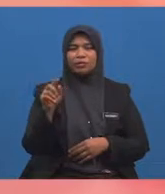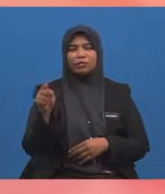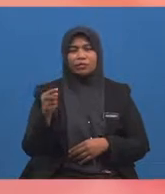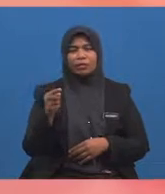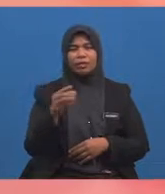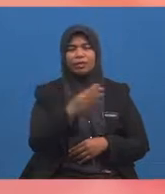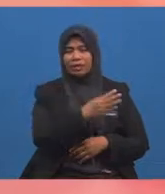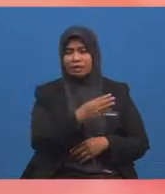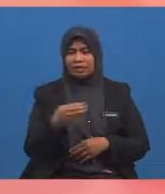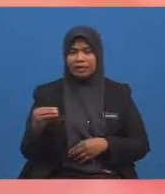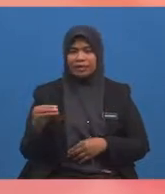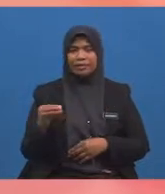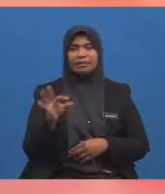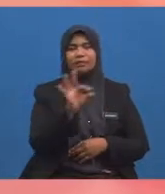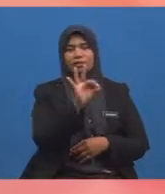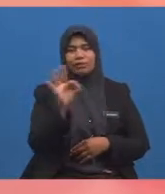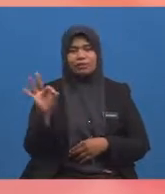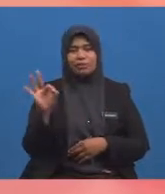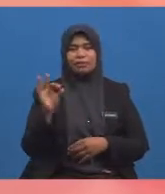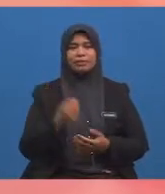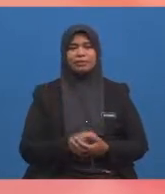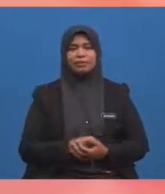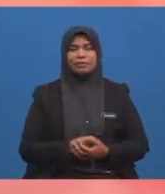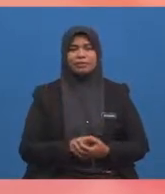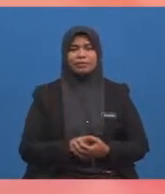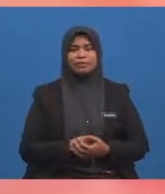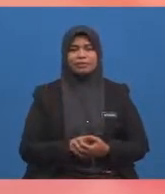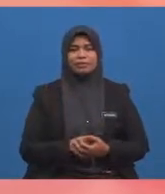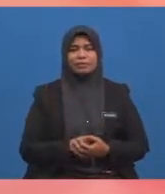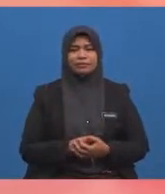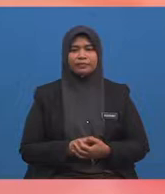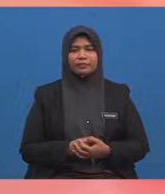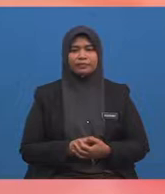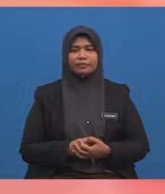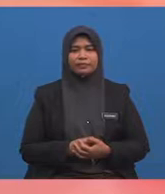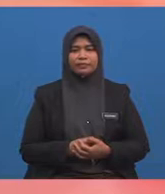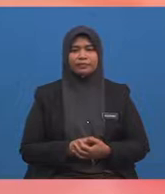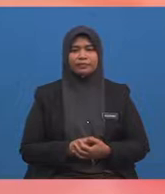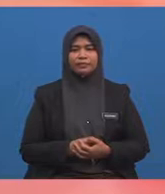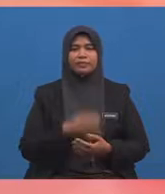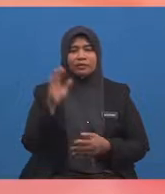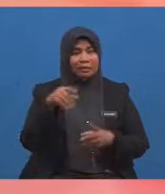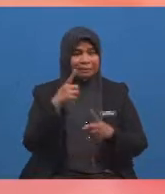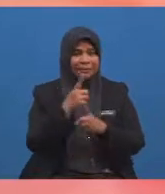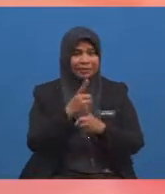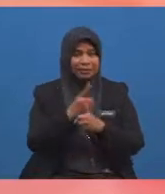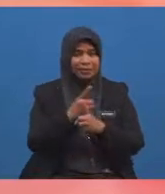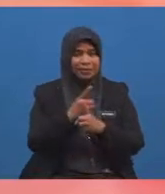tempat kosong, koma dan tempat kosong. Ya,